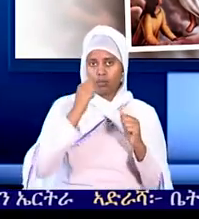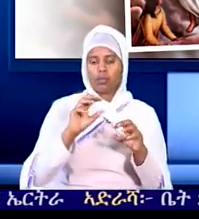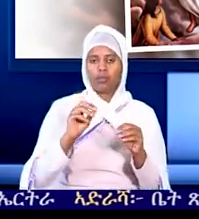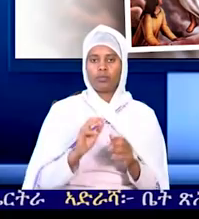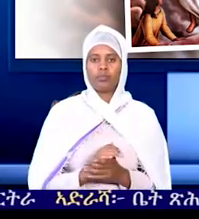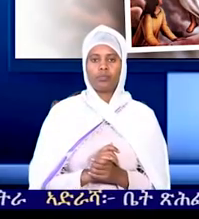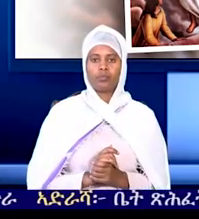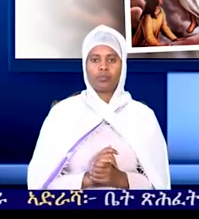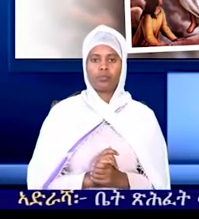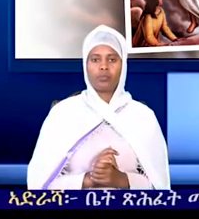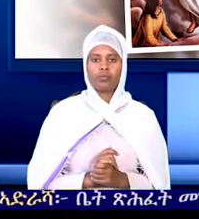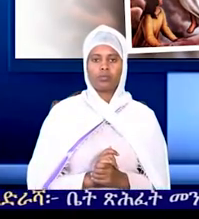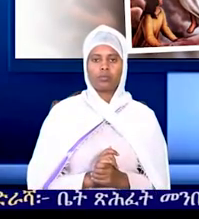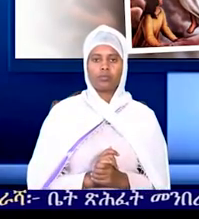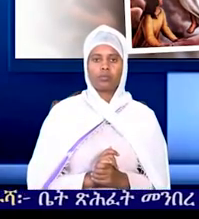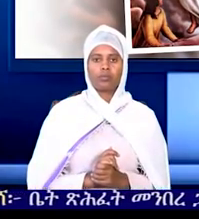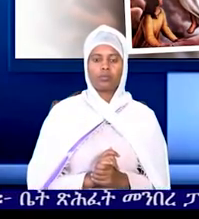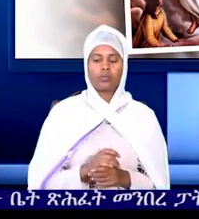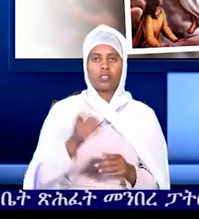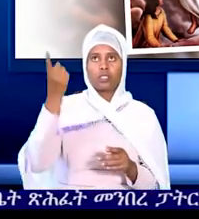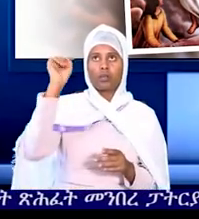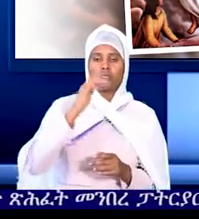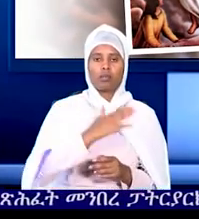ከም ዘለዎም ክንዝክር ኣለና ማለት እዩ።